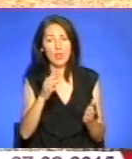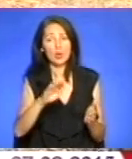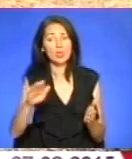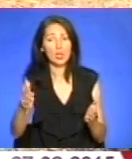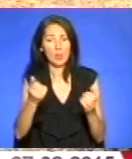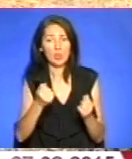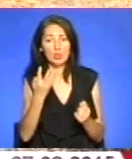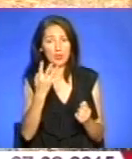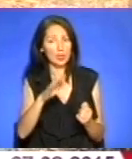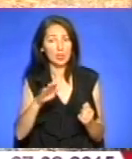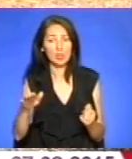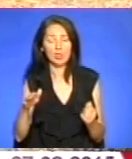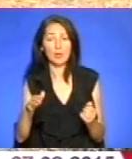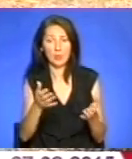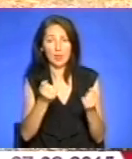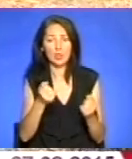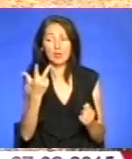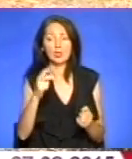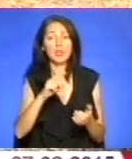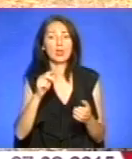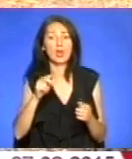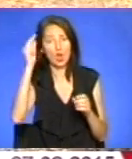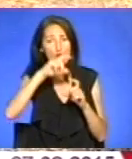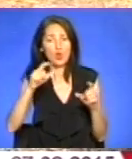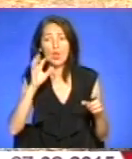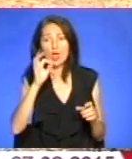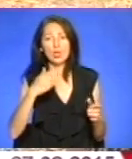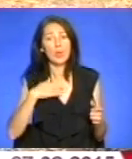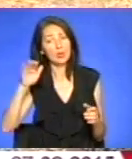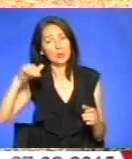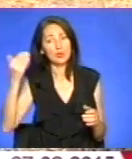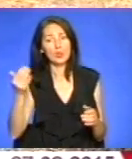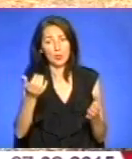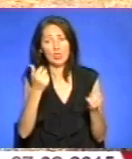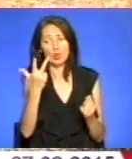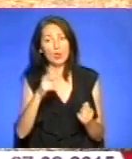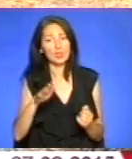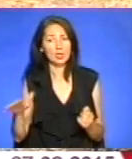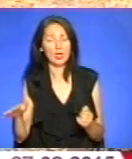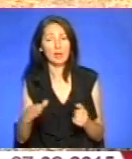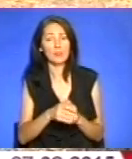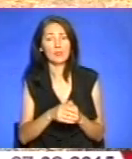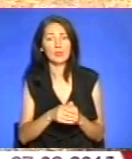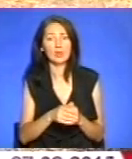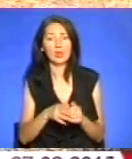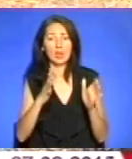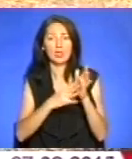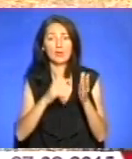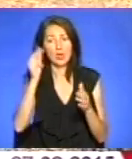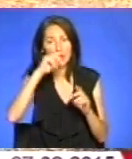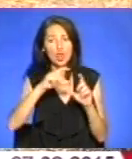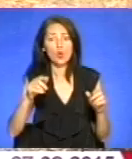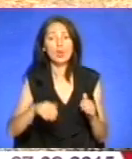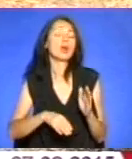4 дитинки толком, не знаю, 3-я школа, каже, ми сторонніх прийняли тільки 3 дітей, і в центрі так само проблемно було, і 9-та школа, і